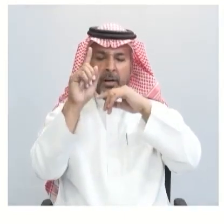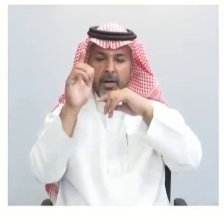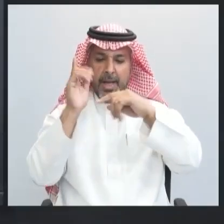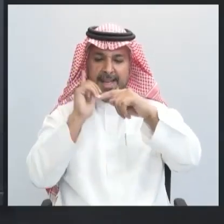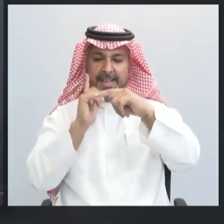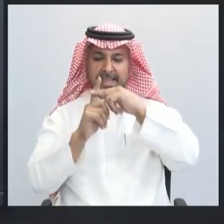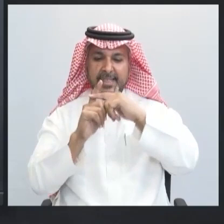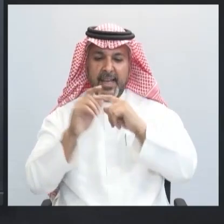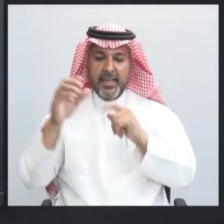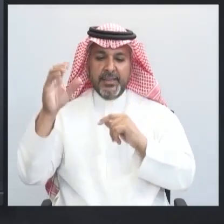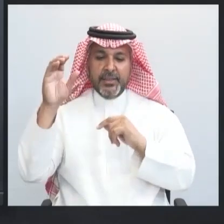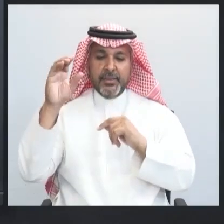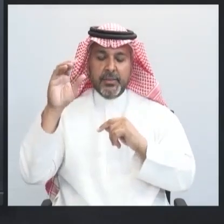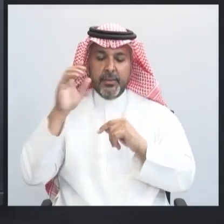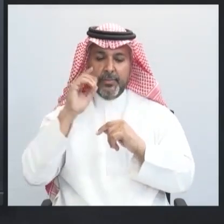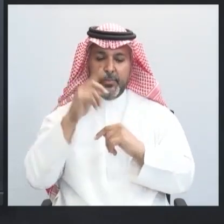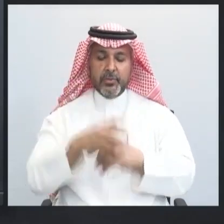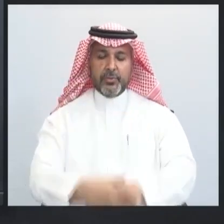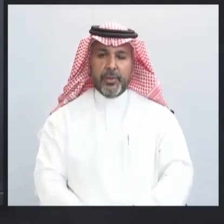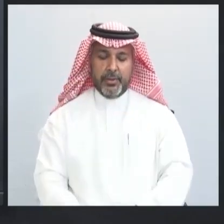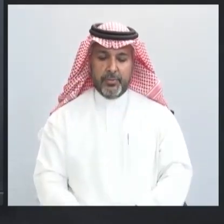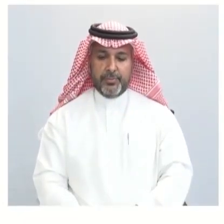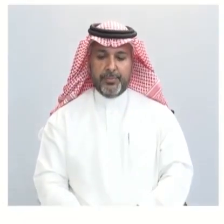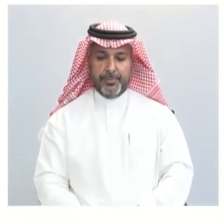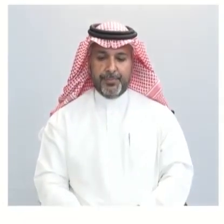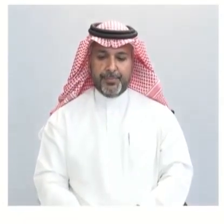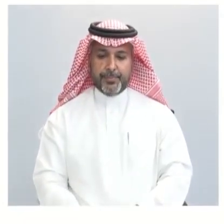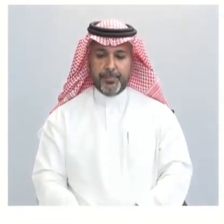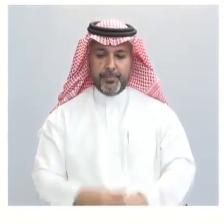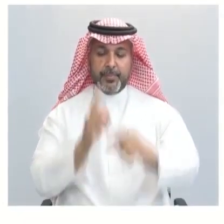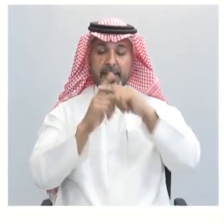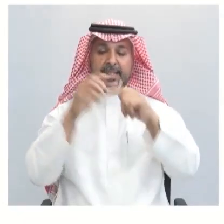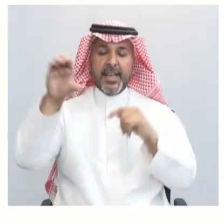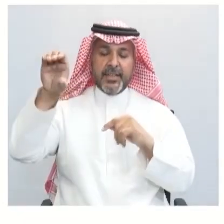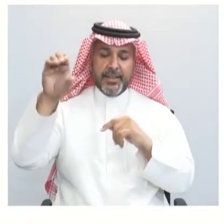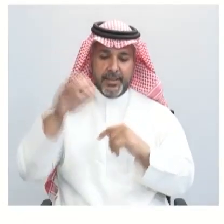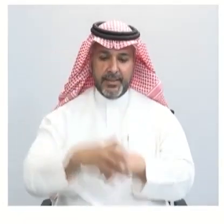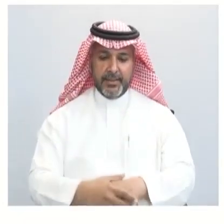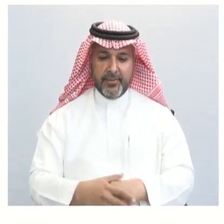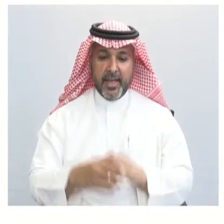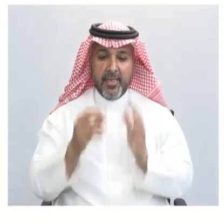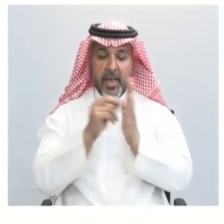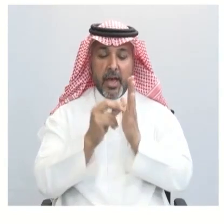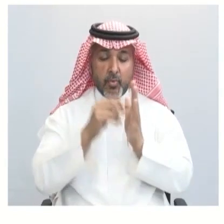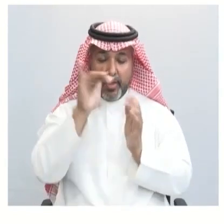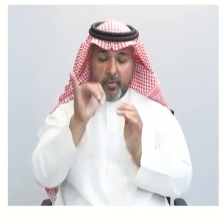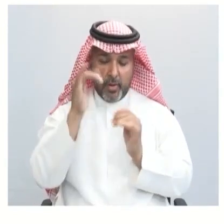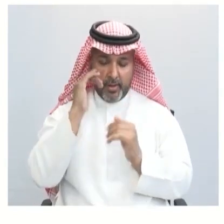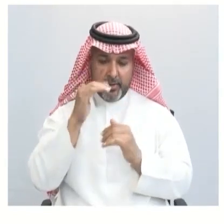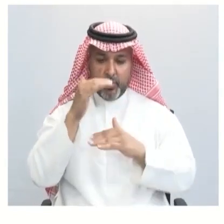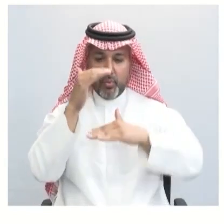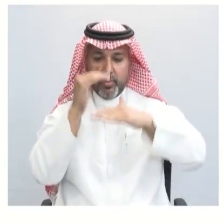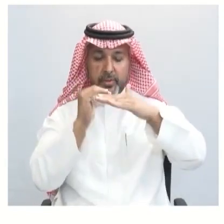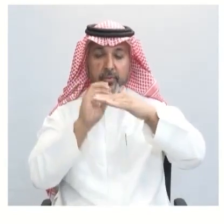ثابته عند سي واي تساوي س اذا هنا بشرط ان اي لا تساوي فر يعني البسط لا